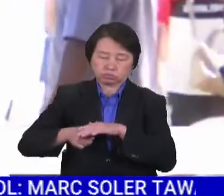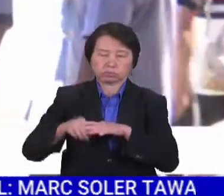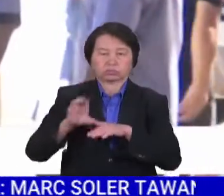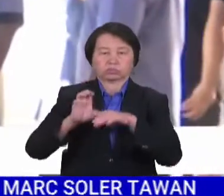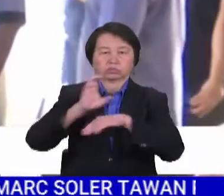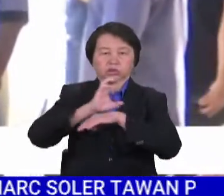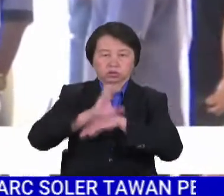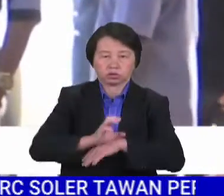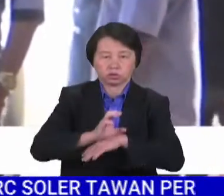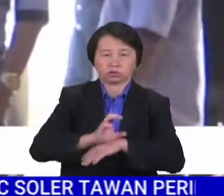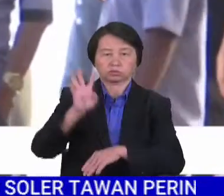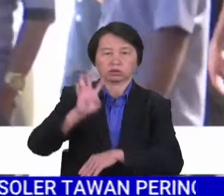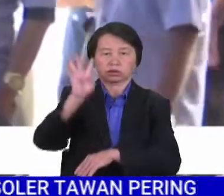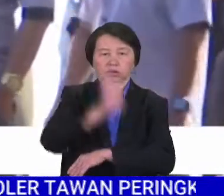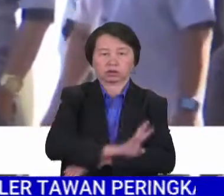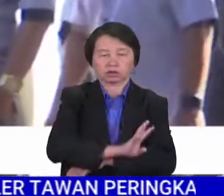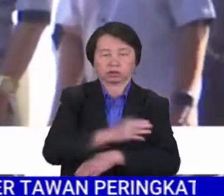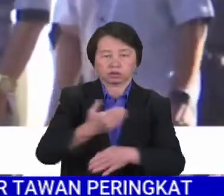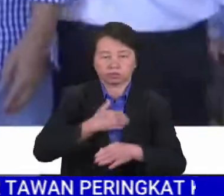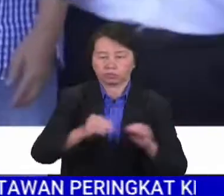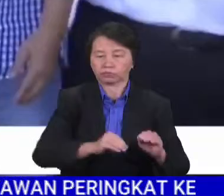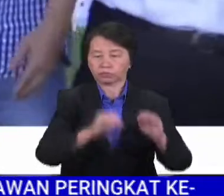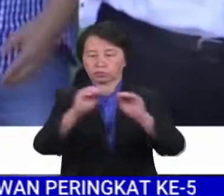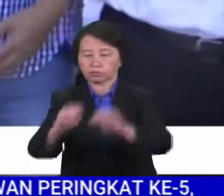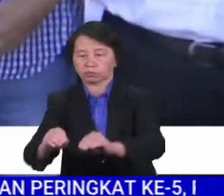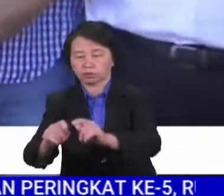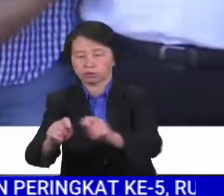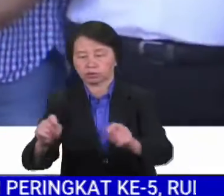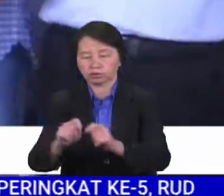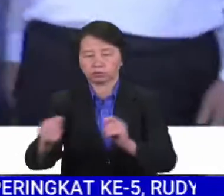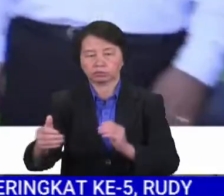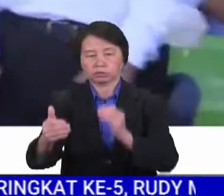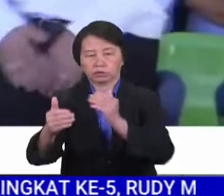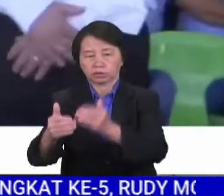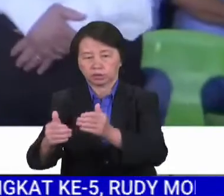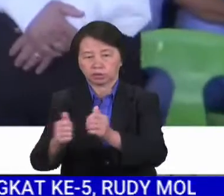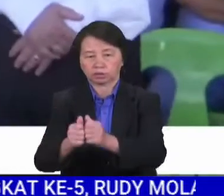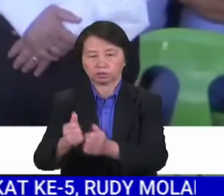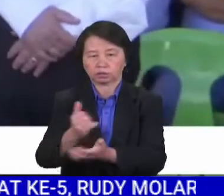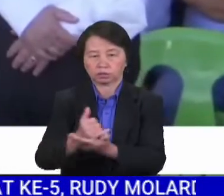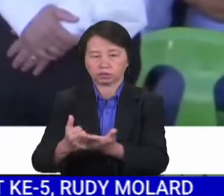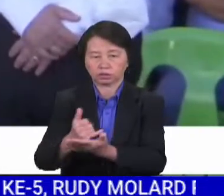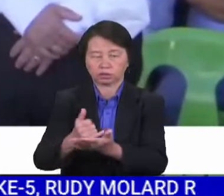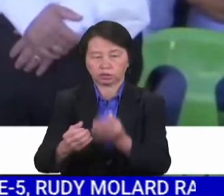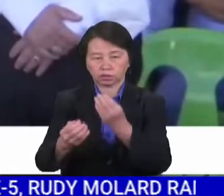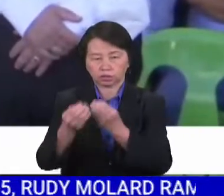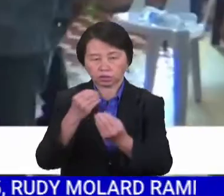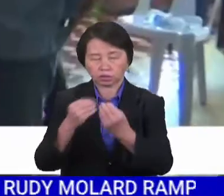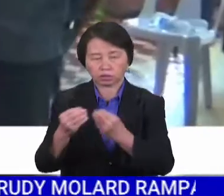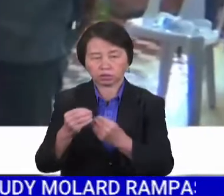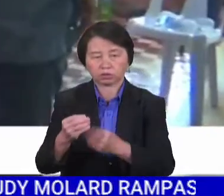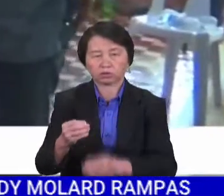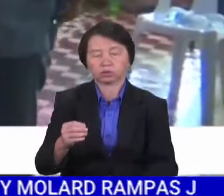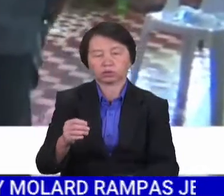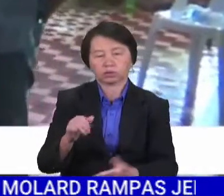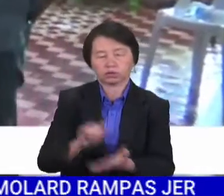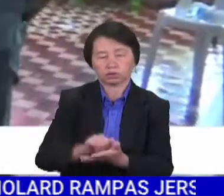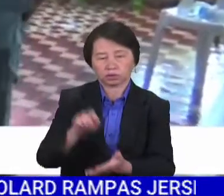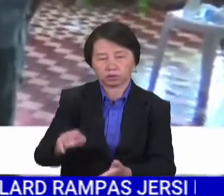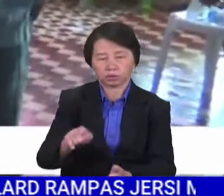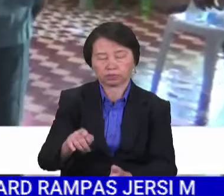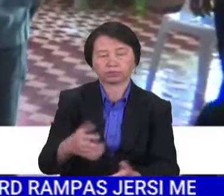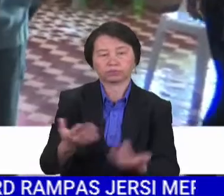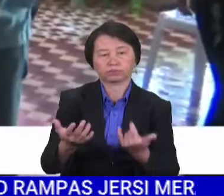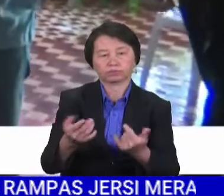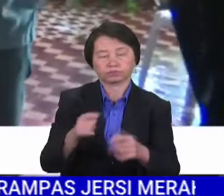gereja berdekatan selama empat hari sebelum berpindah ke lokasi berkata anak dengan gelanggang futsal di lokasi bumper and jelasnya